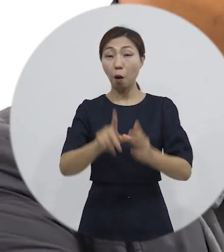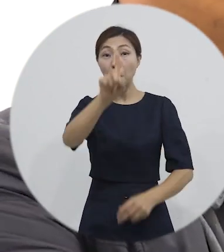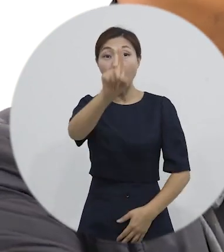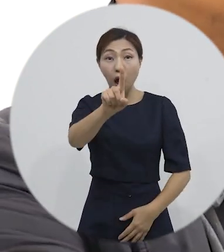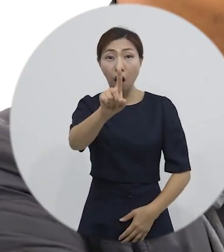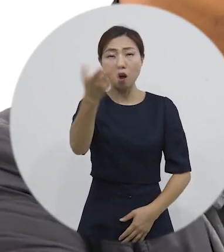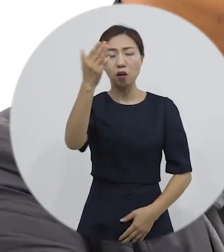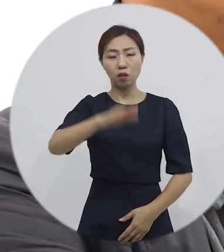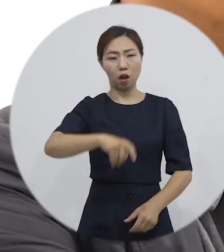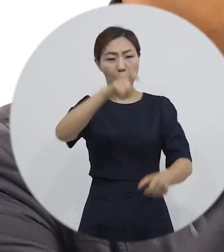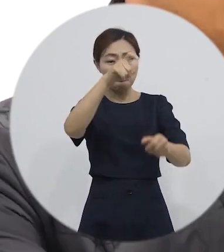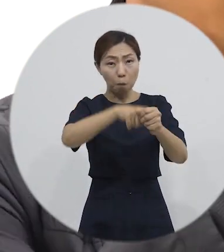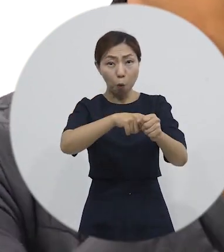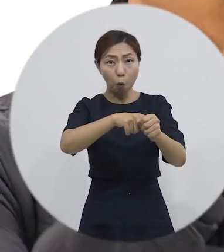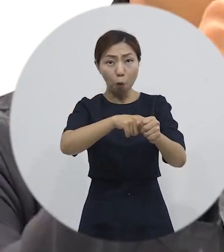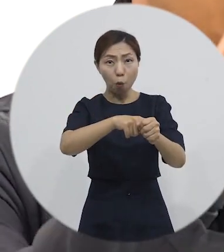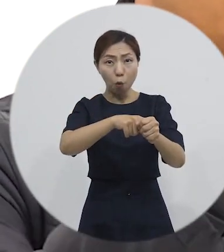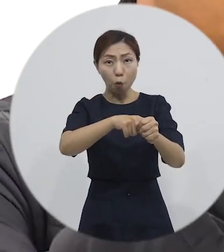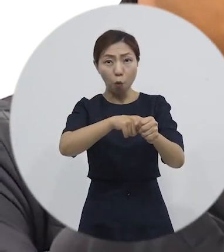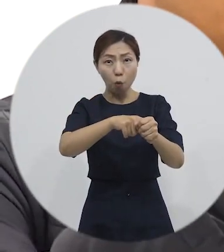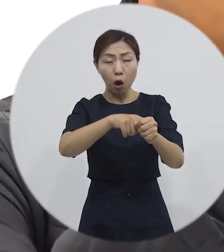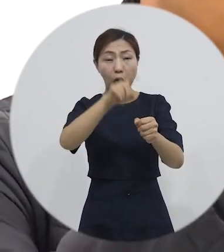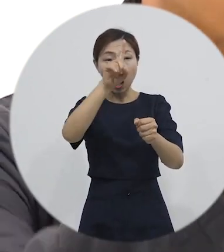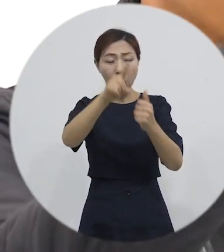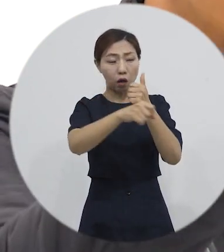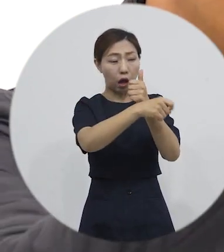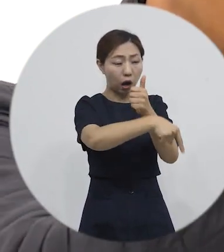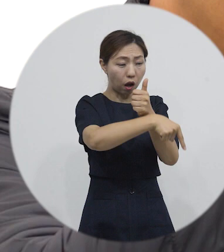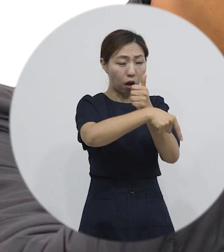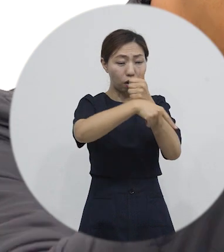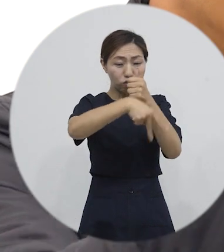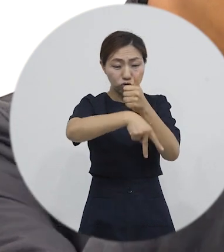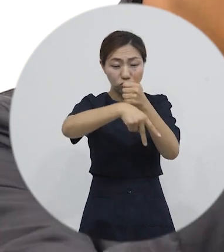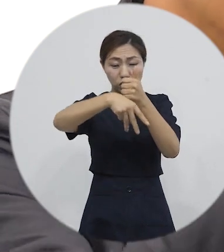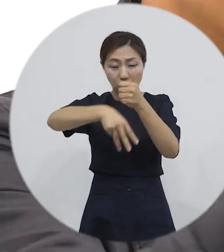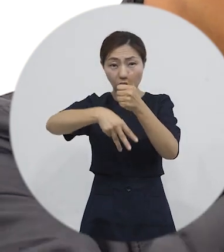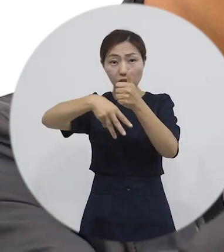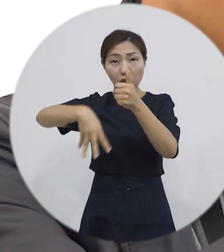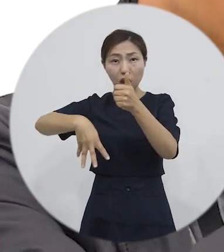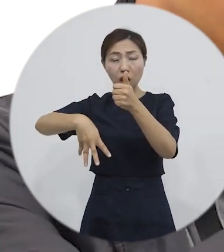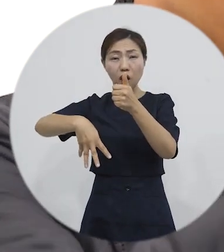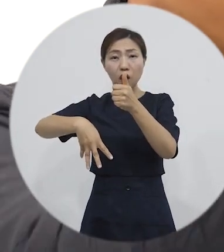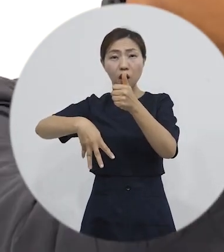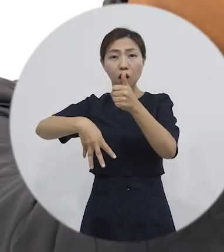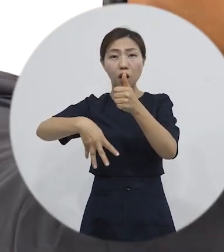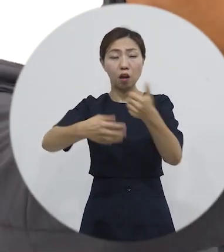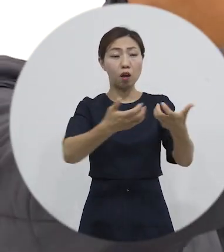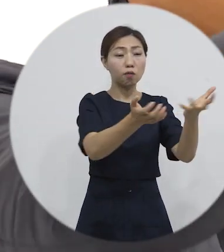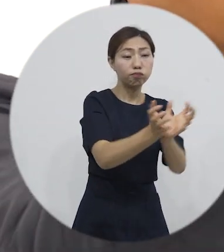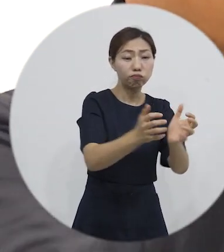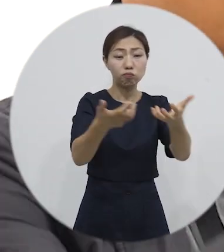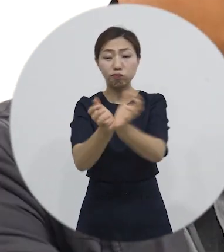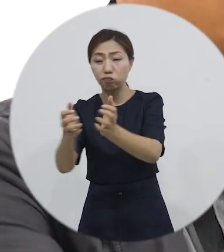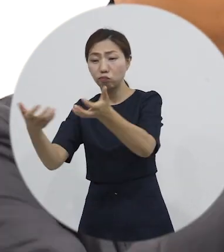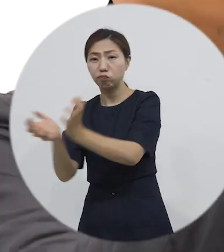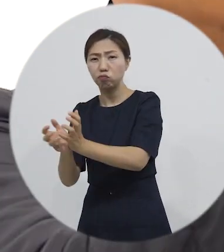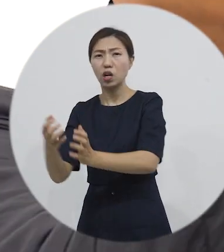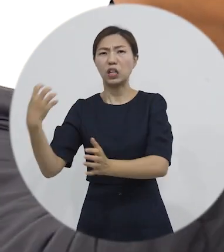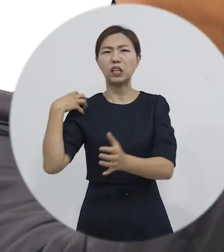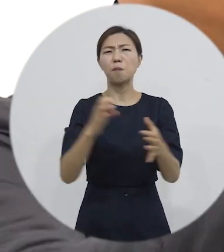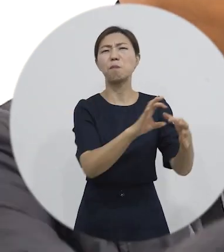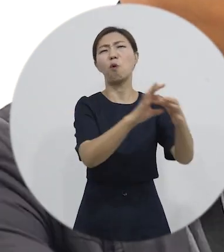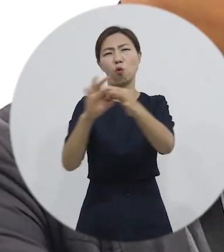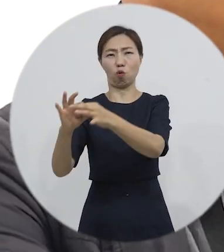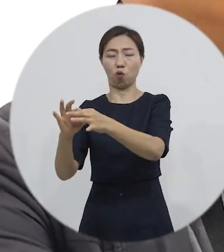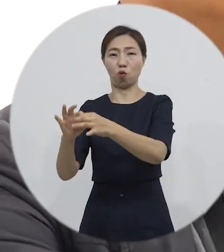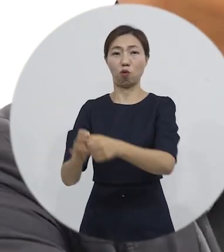그 사업의 목적에 따라서 1개, 아니 2, 3개 혹은 더 많으면 3, 4개의 부서들이 같이 연결되어 있을 수